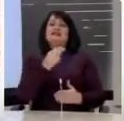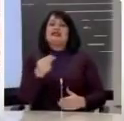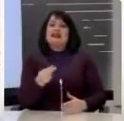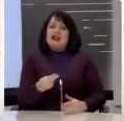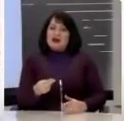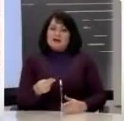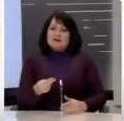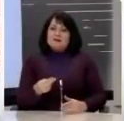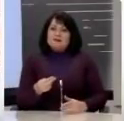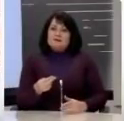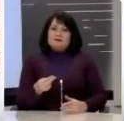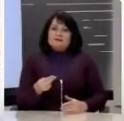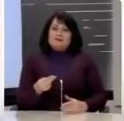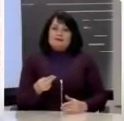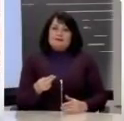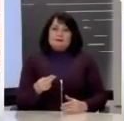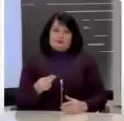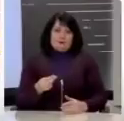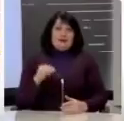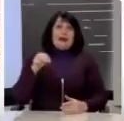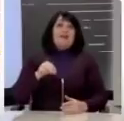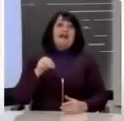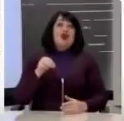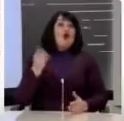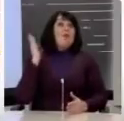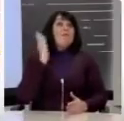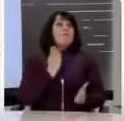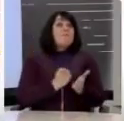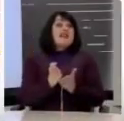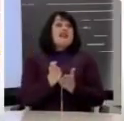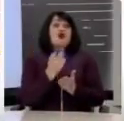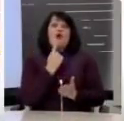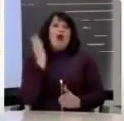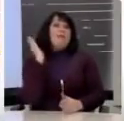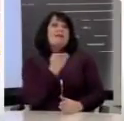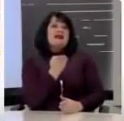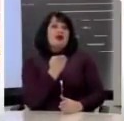τους, με τα ποινικά μητρώα τα οποία επικαλούνται και είναι ψευδέστατα,